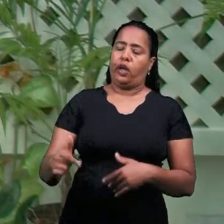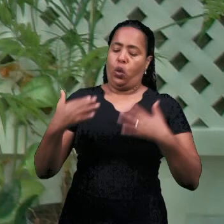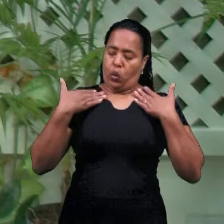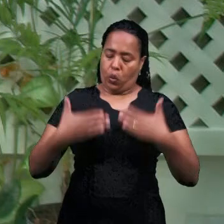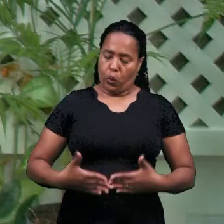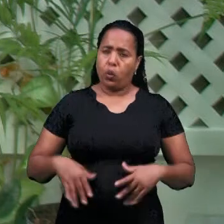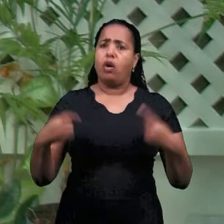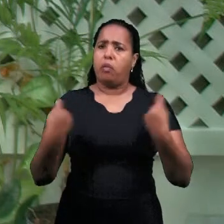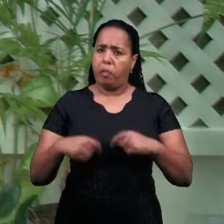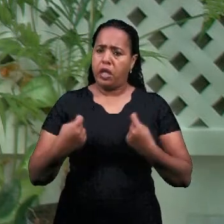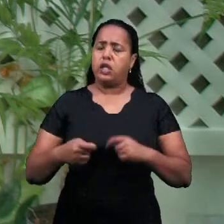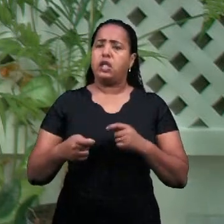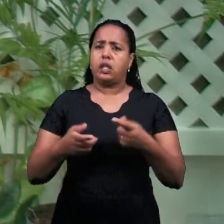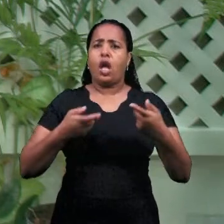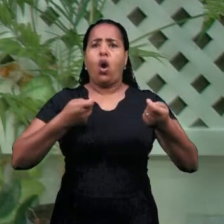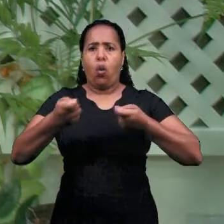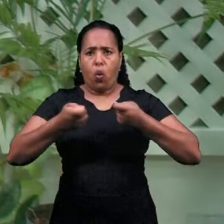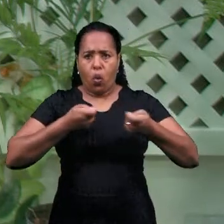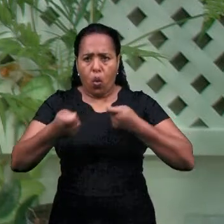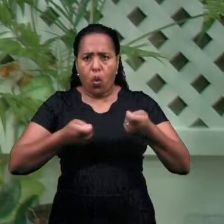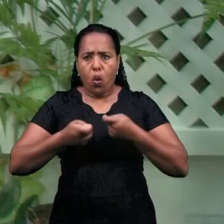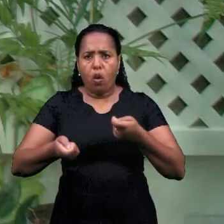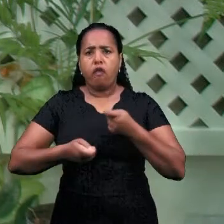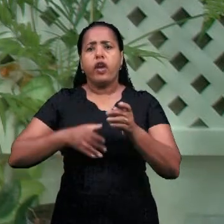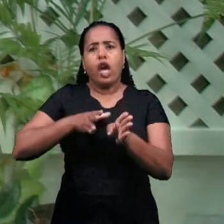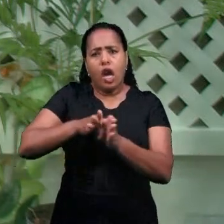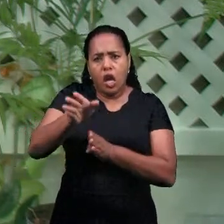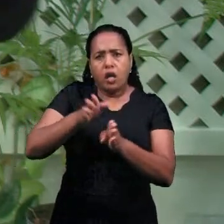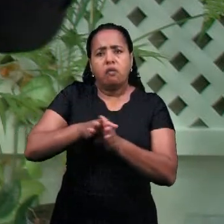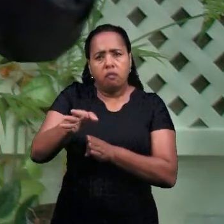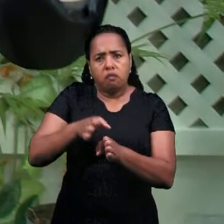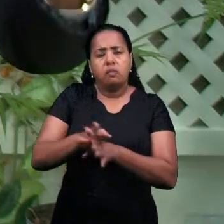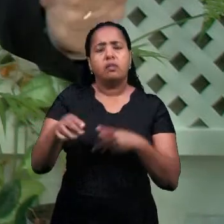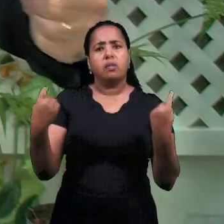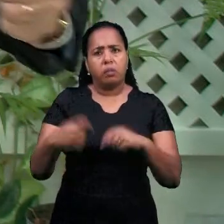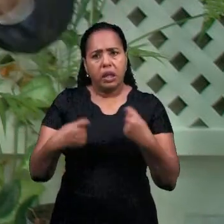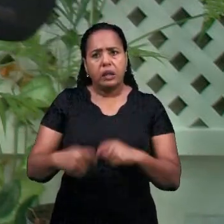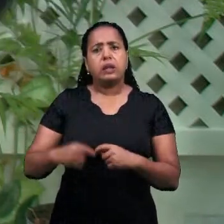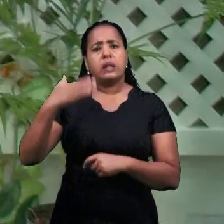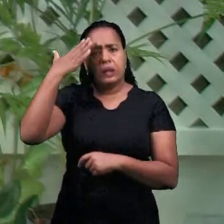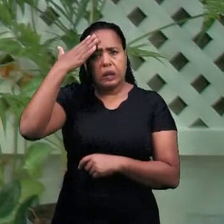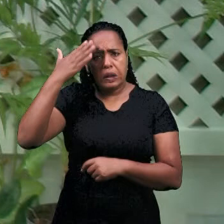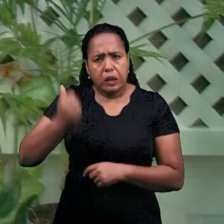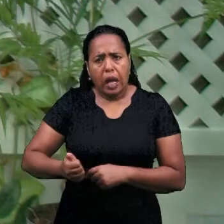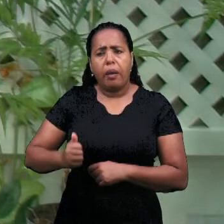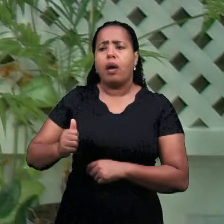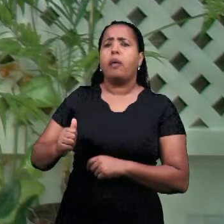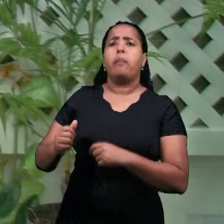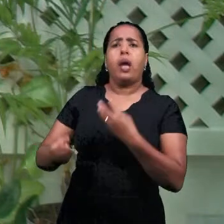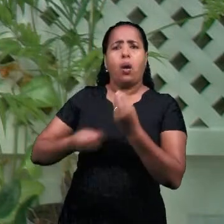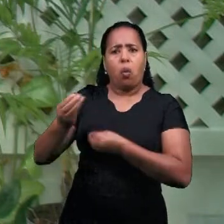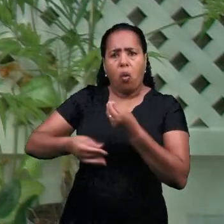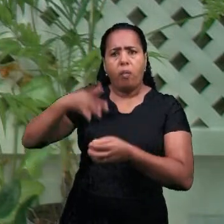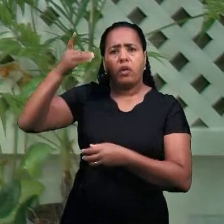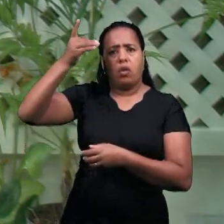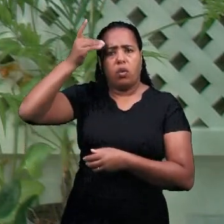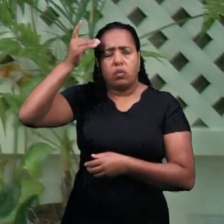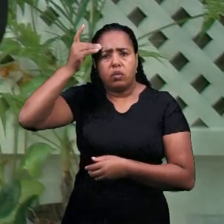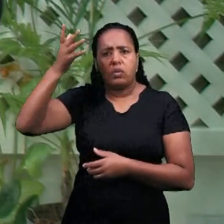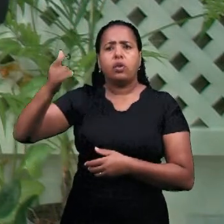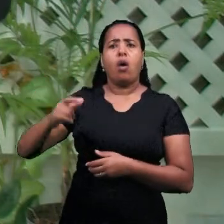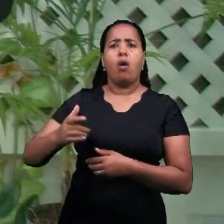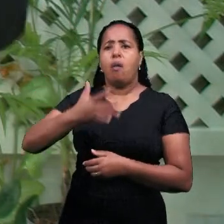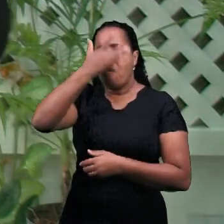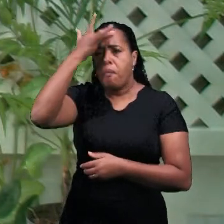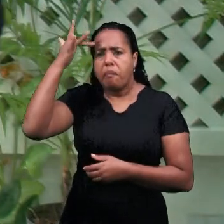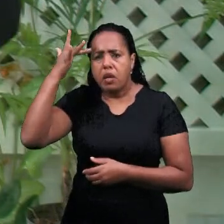choses, gouvernement et discipline. Il doit savoir où sont les dons, qui sont les dons spirituels. Il peut même, peut-être qu'il peut